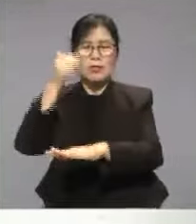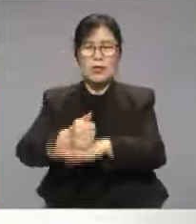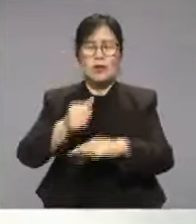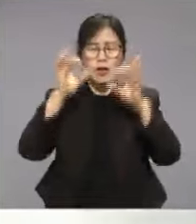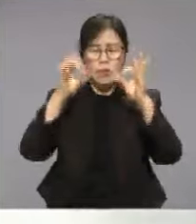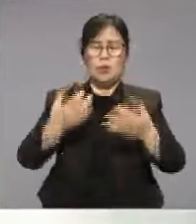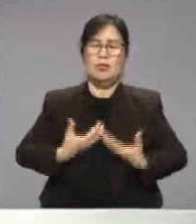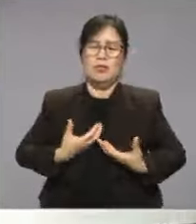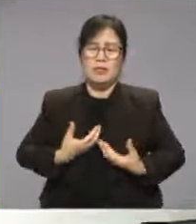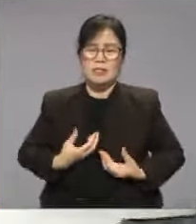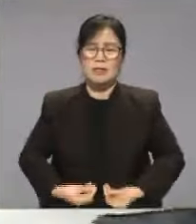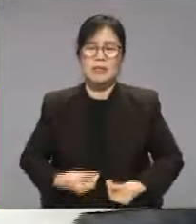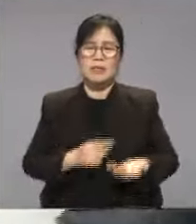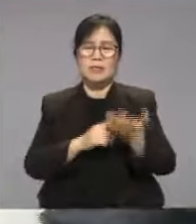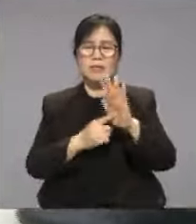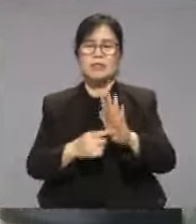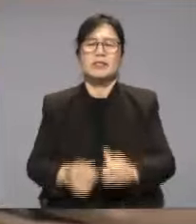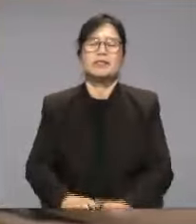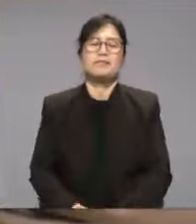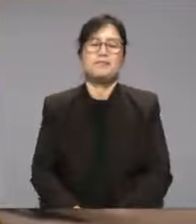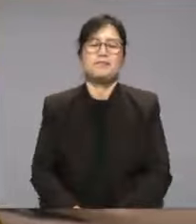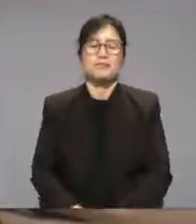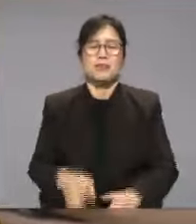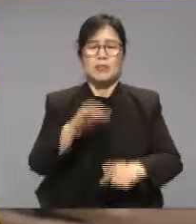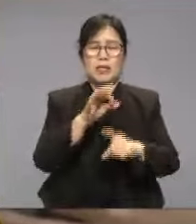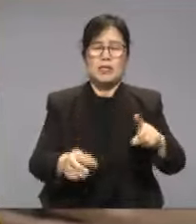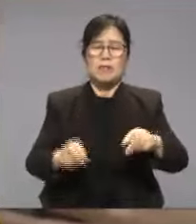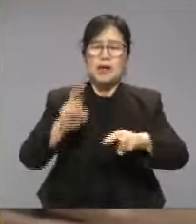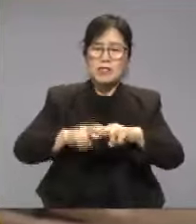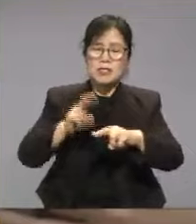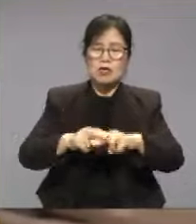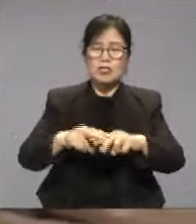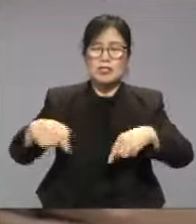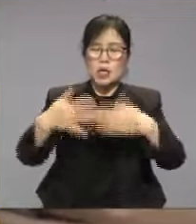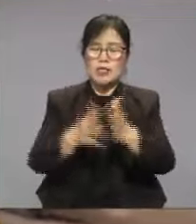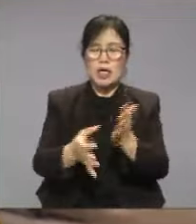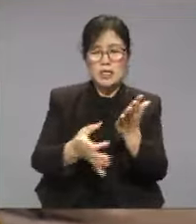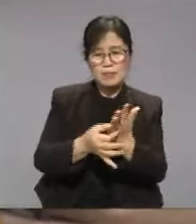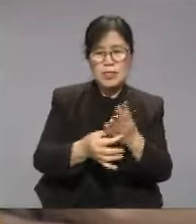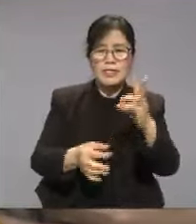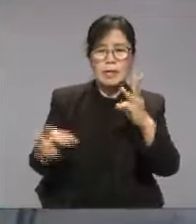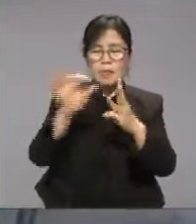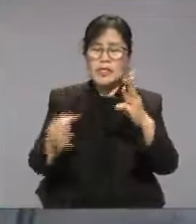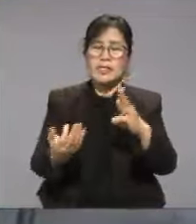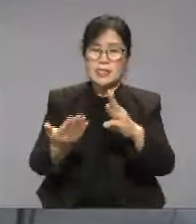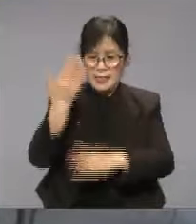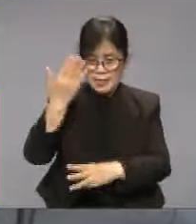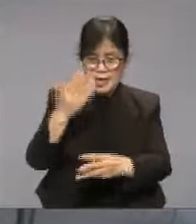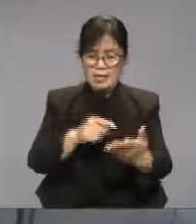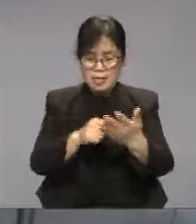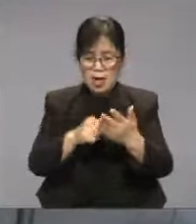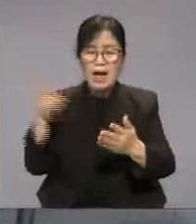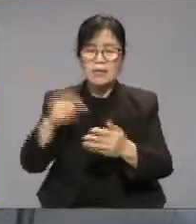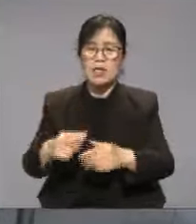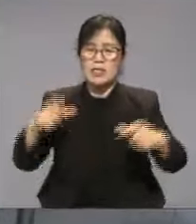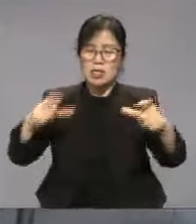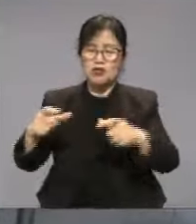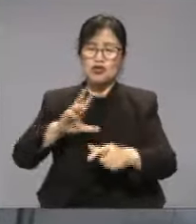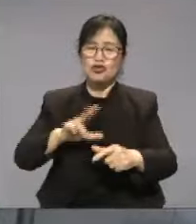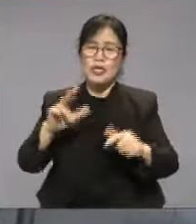보고 실망감을 감추지 못했는데요. 비례대표 의석은 정당 득표율이 3% 이상 나오거나 지역구